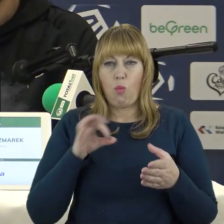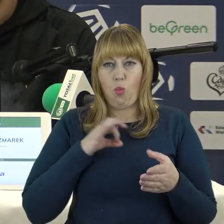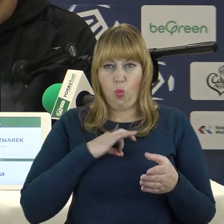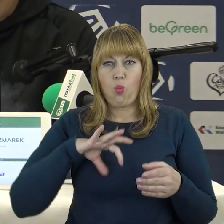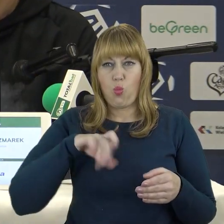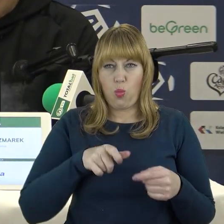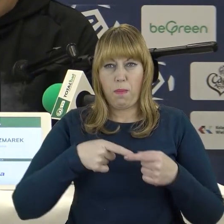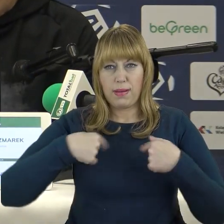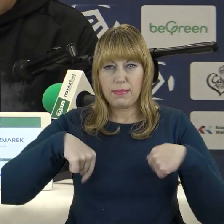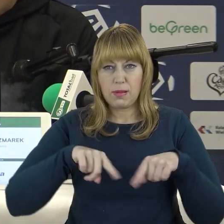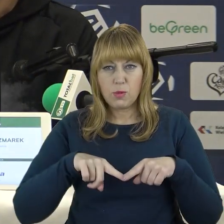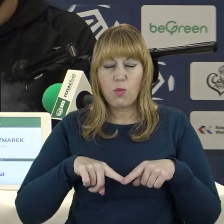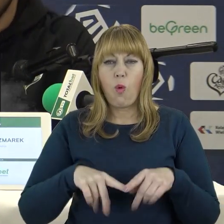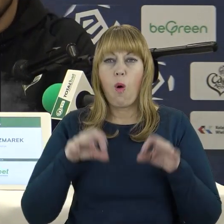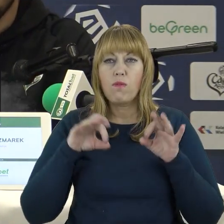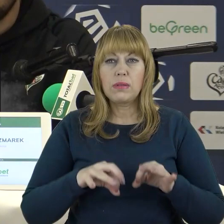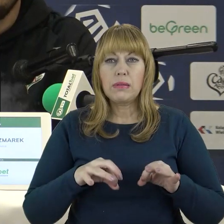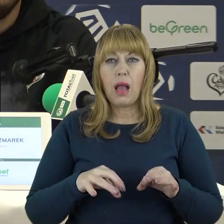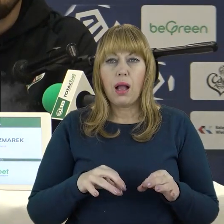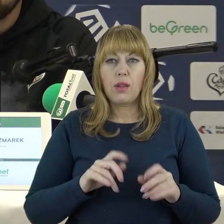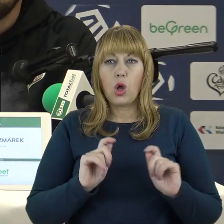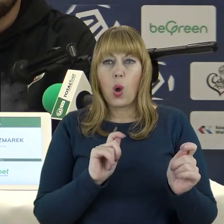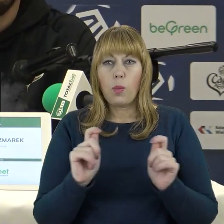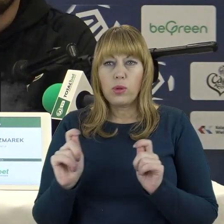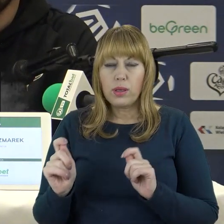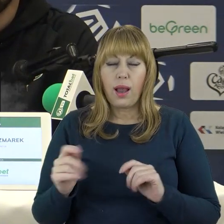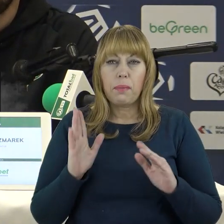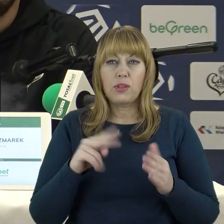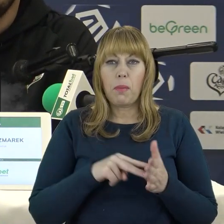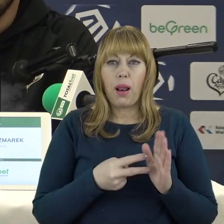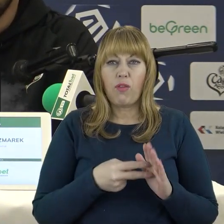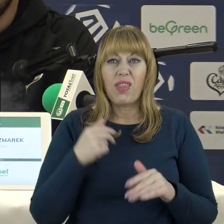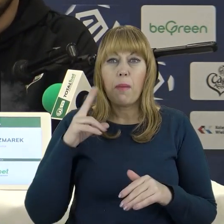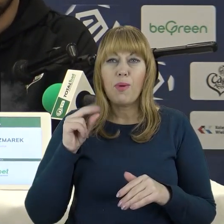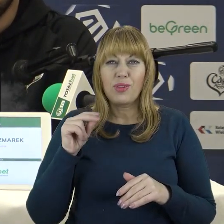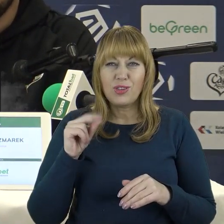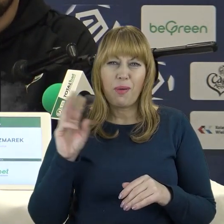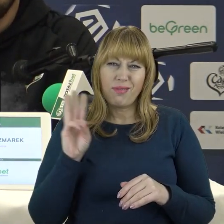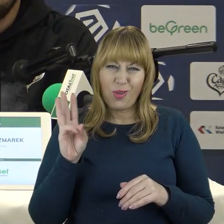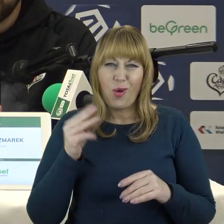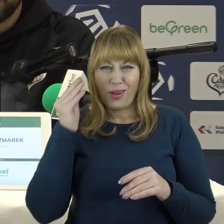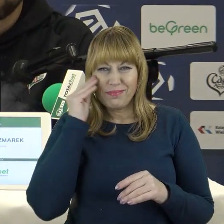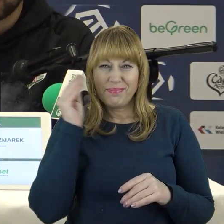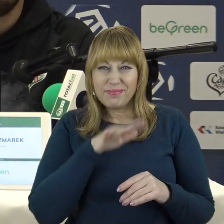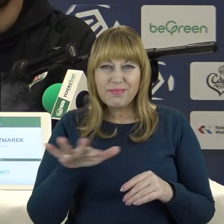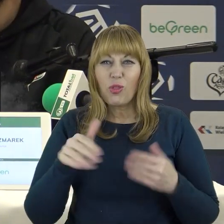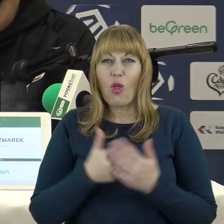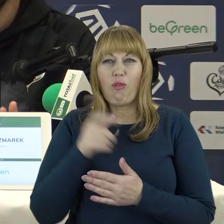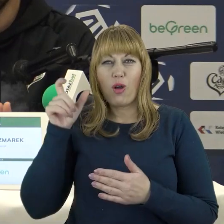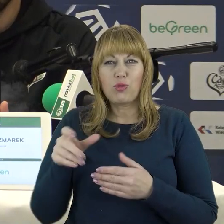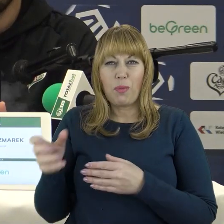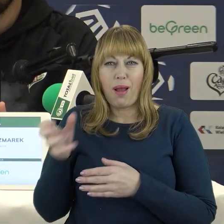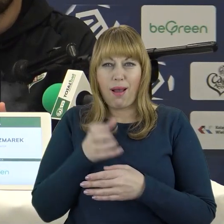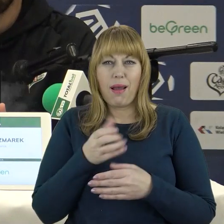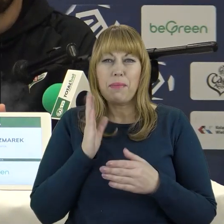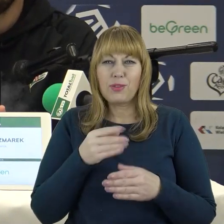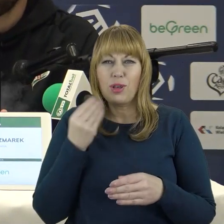Tutaj oficjalny komunikat klubu jest zaplanowany na poniedziałek albo na wtorek. Także tutaj wszystko